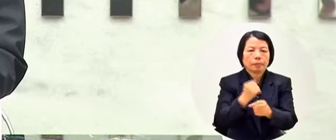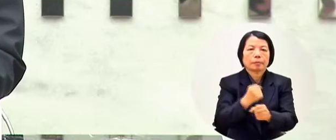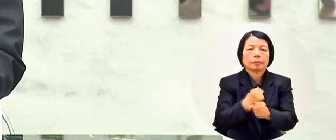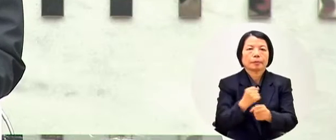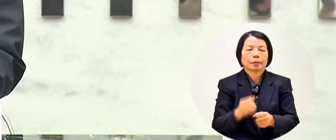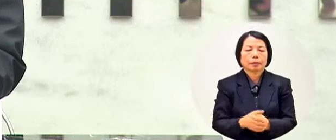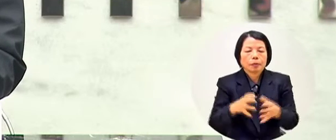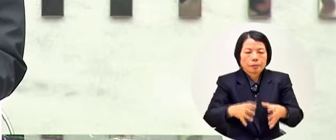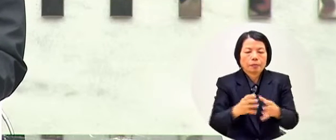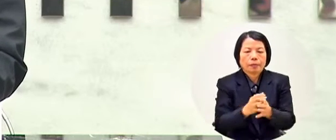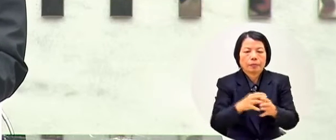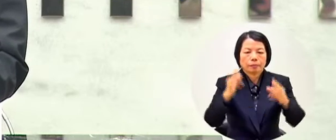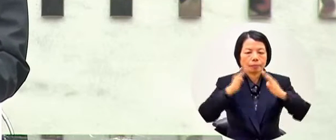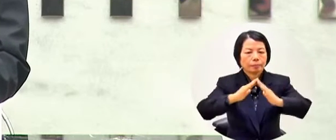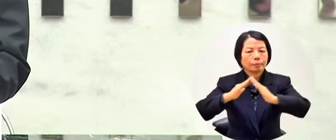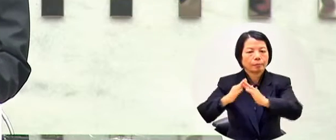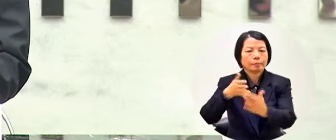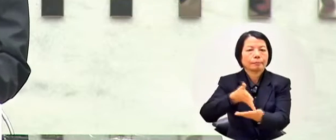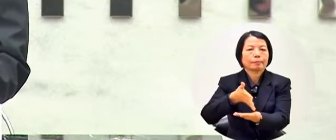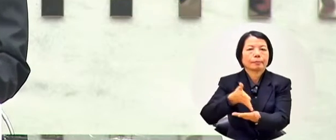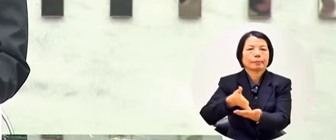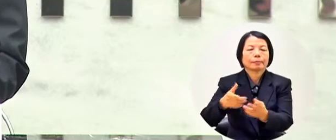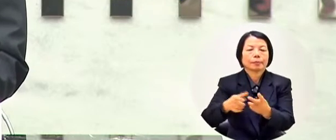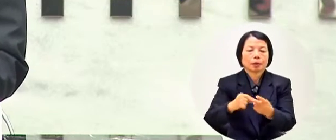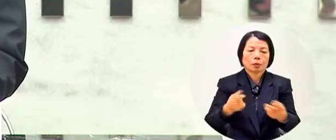市论坛与多边贸易商展，